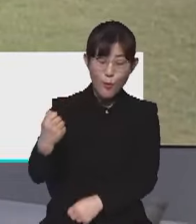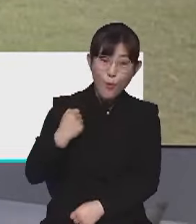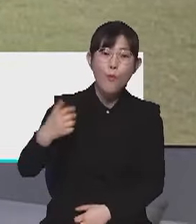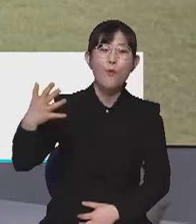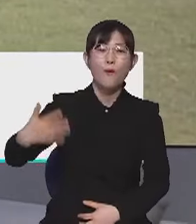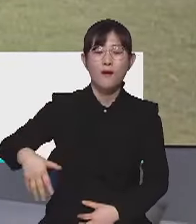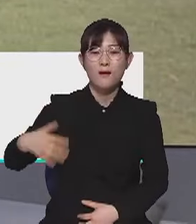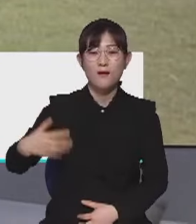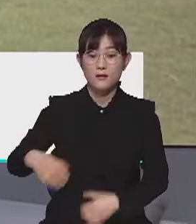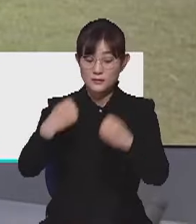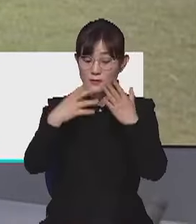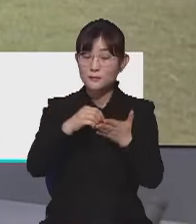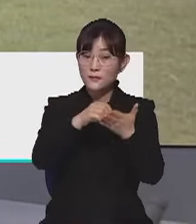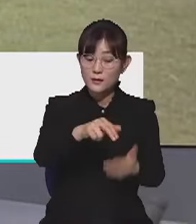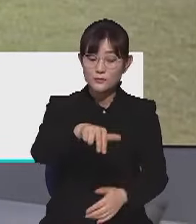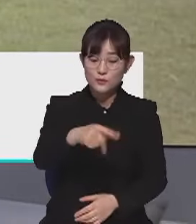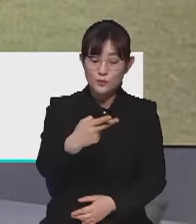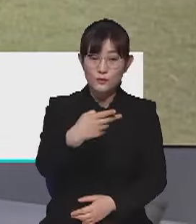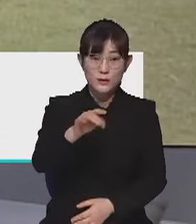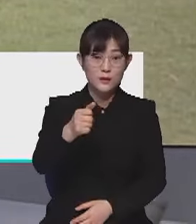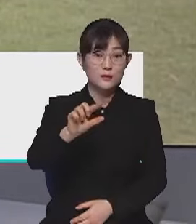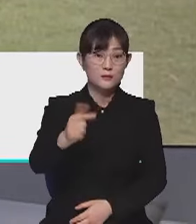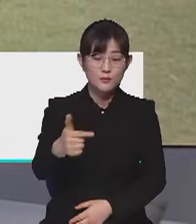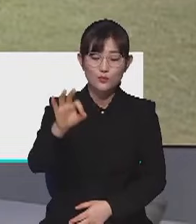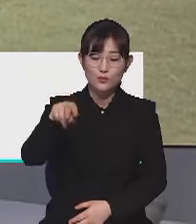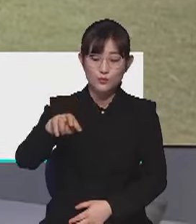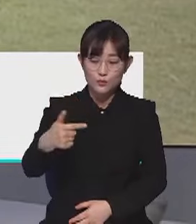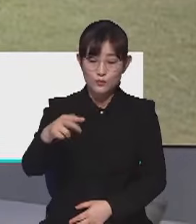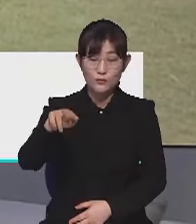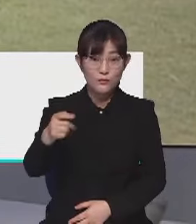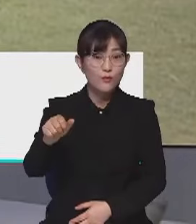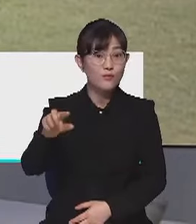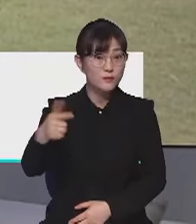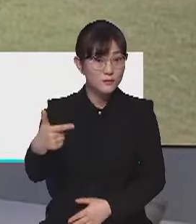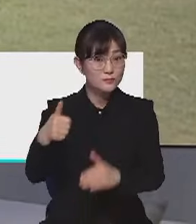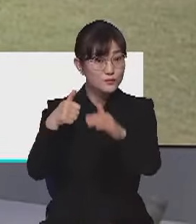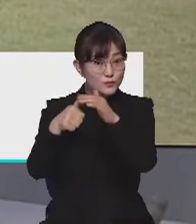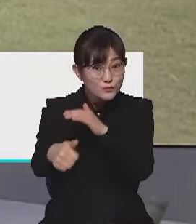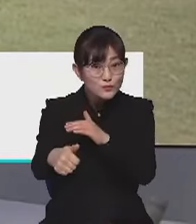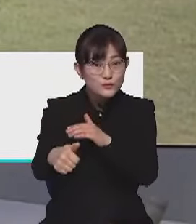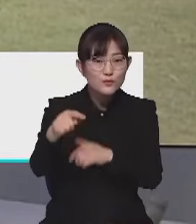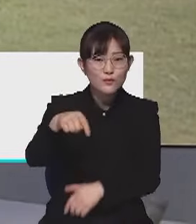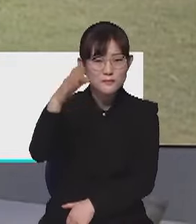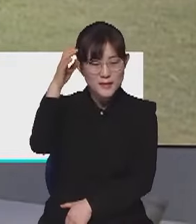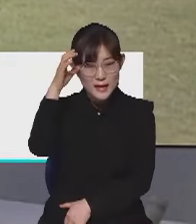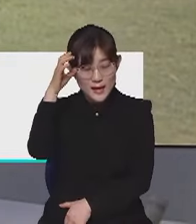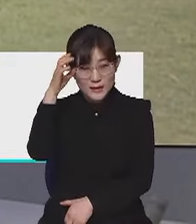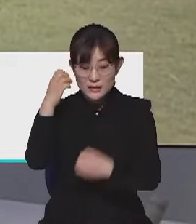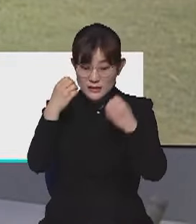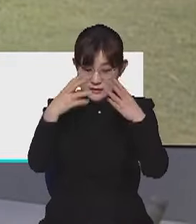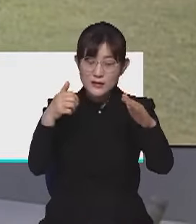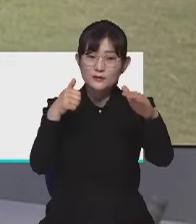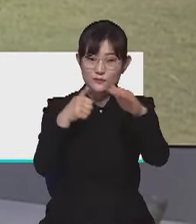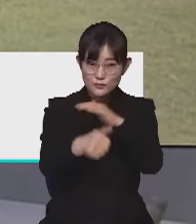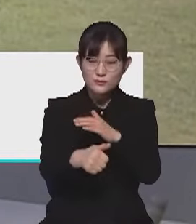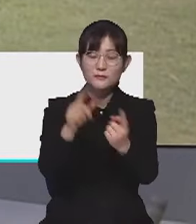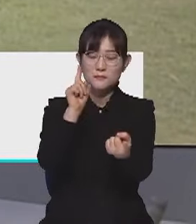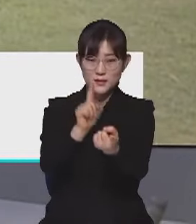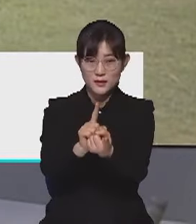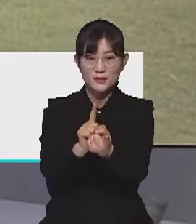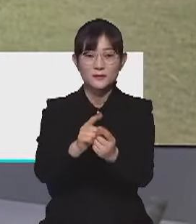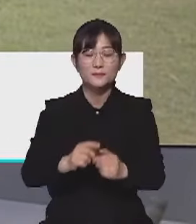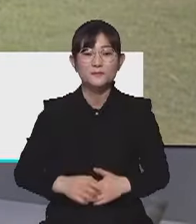더해 새로 입단한 조대현 선수와 윤도현 선수 등 이번 시즌에 활약이 기대되는 아기 호랑이들을 고우리 기자가